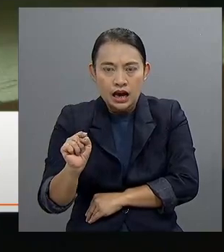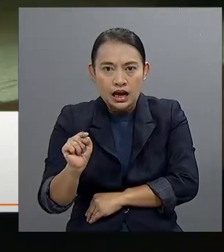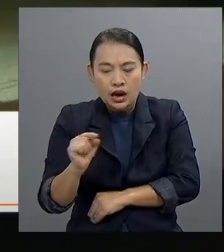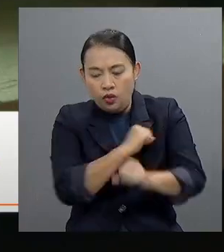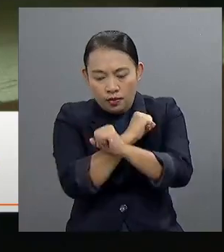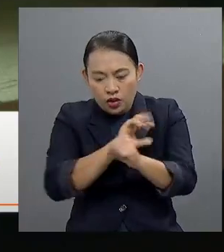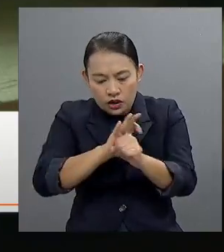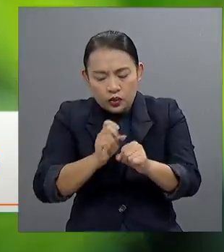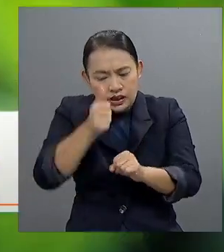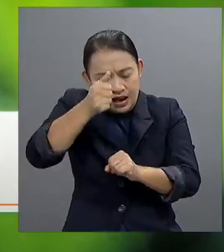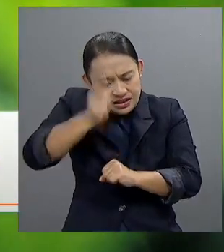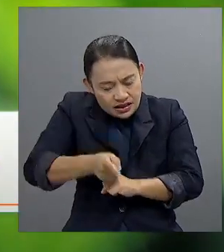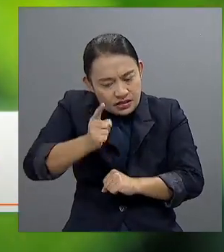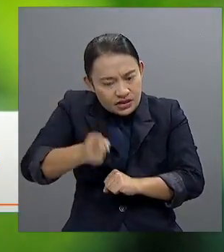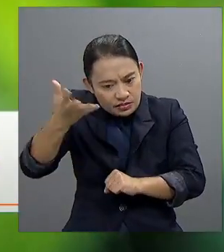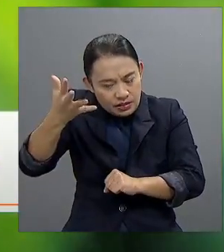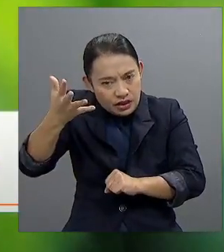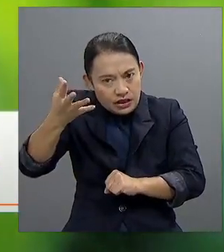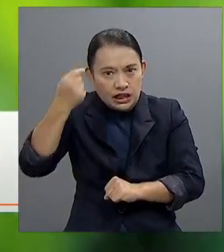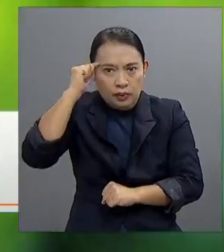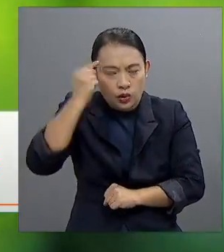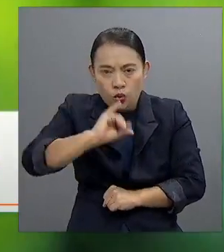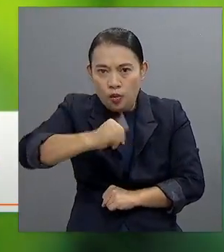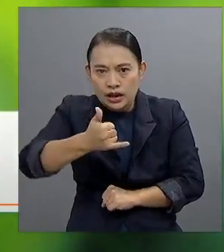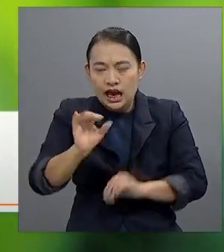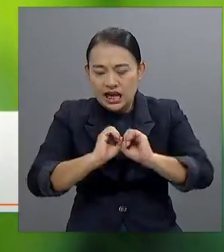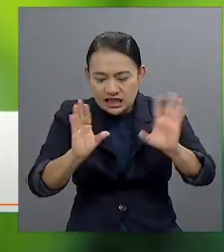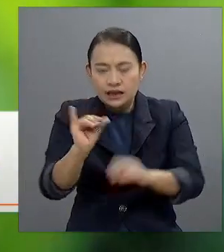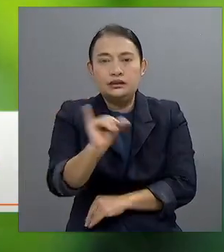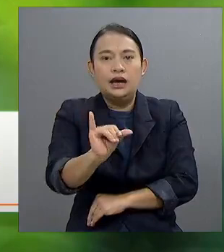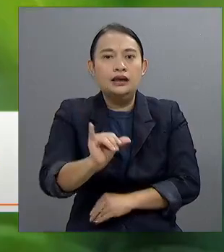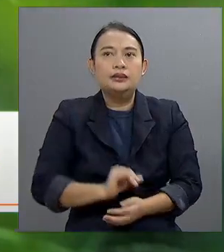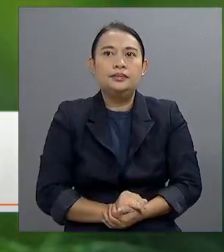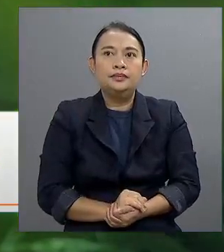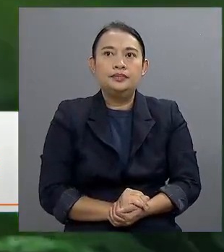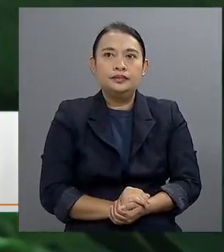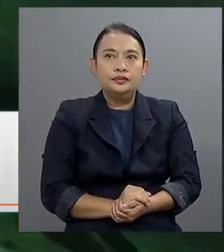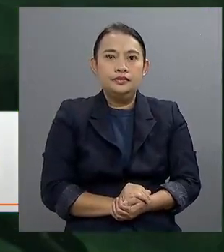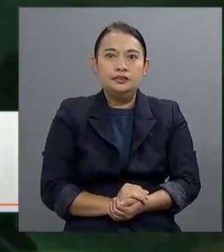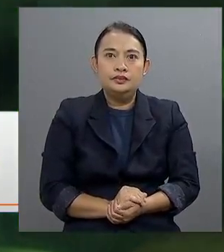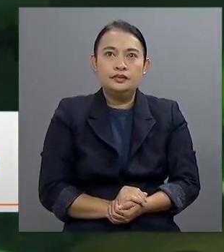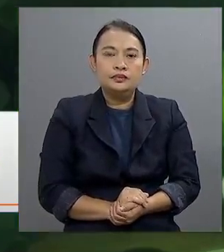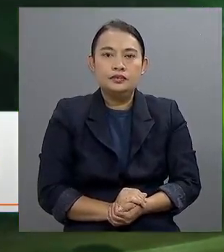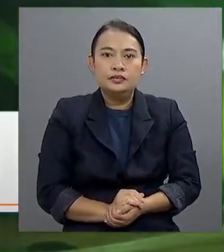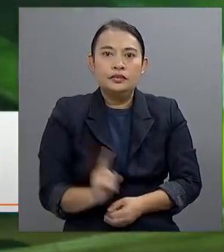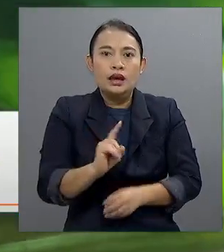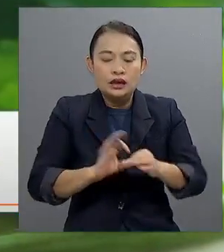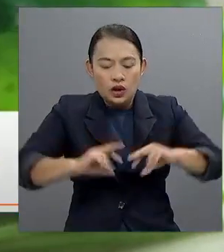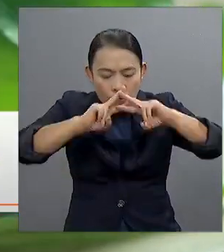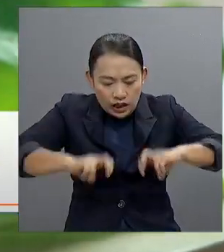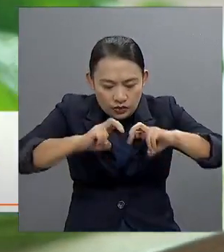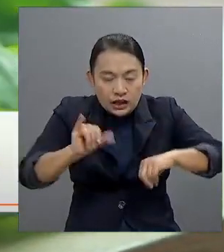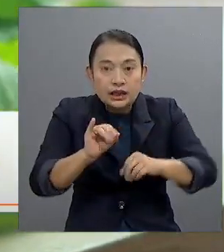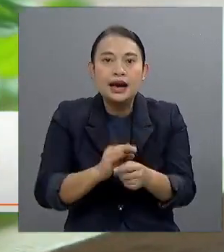จริงหรือไม ่ แต่ยังไงก็ตามนะครับถึงแม้ยังไม่มีงานวิจัยที่แน่ชัดว่ามันสามารถรับมือโควิด19ได้แต่กะเพรา